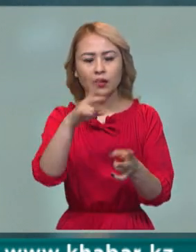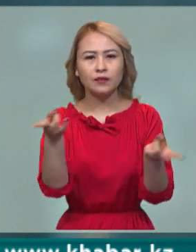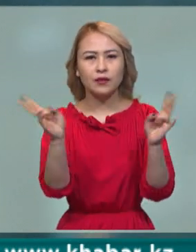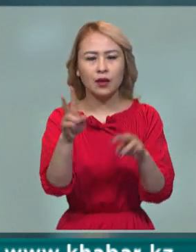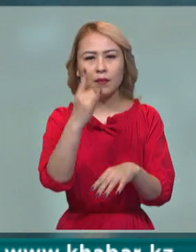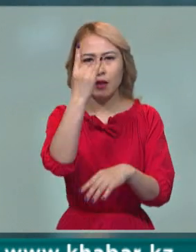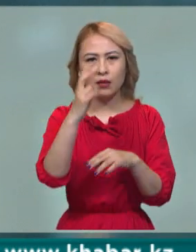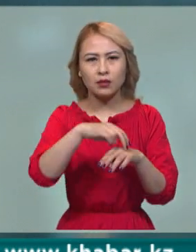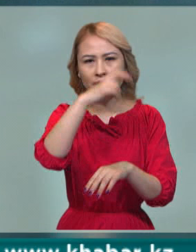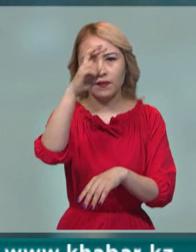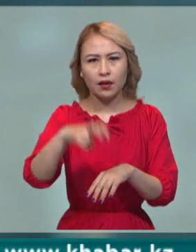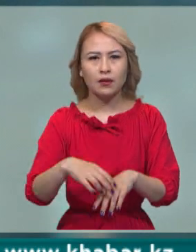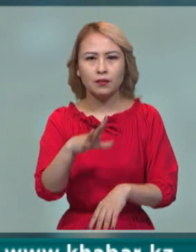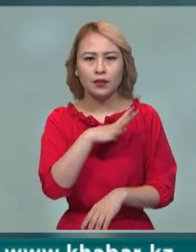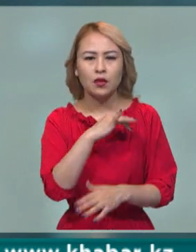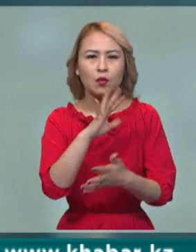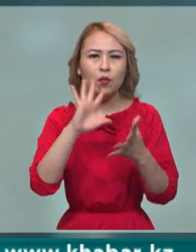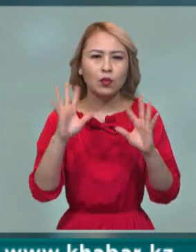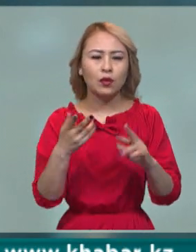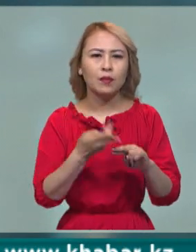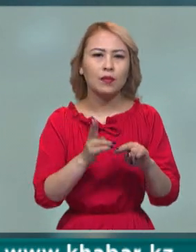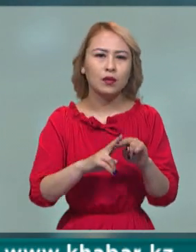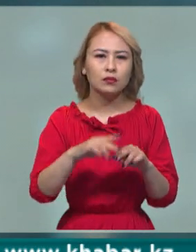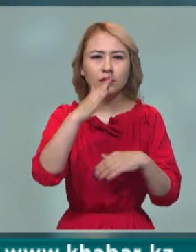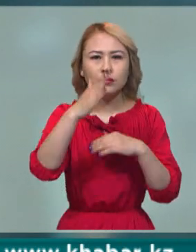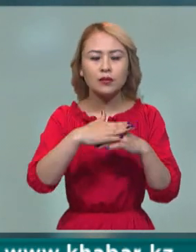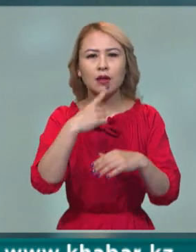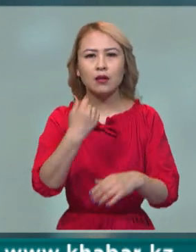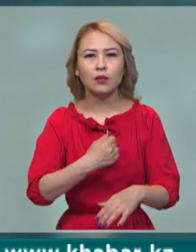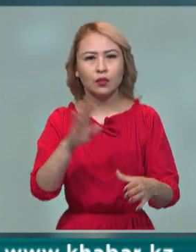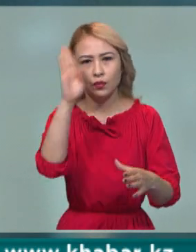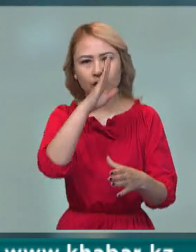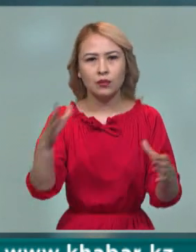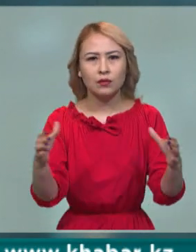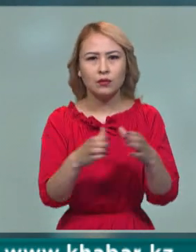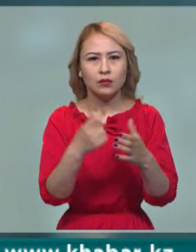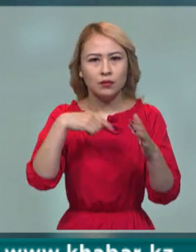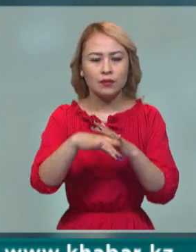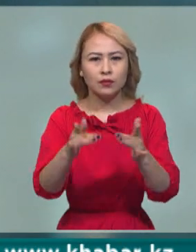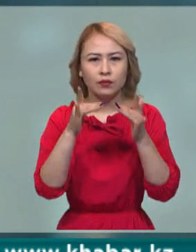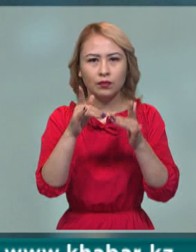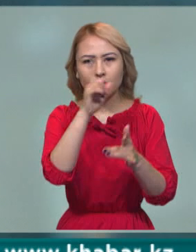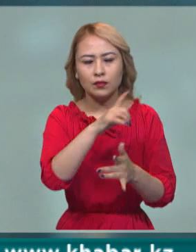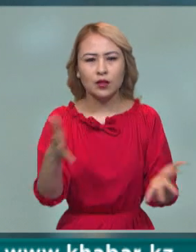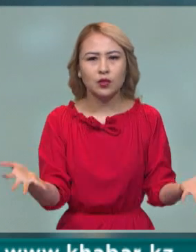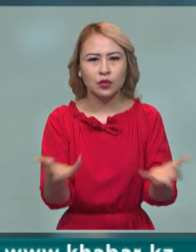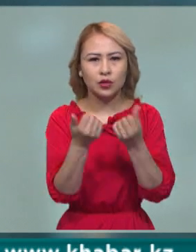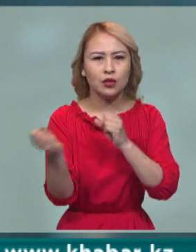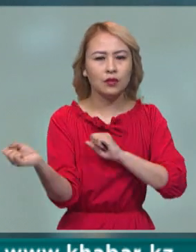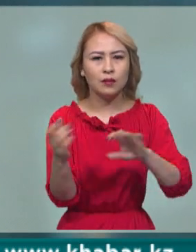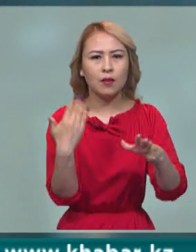терезеден секіруге мәжбүр болды. Абырой болғанда жақын маңдағы ұлттық ұланның сарбаздары отқа оранған жатақхана тұрғындарын аман алып